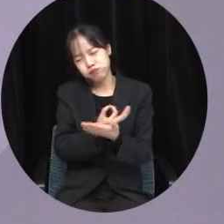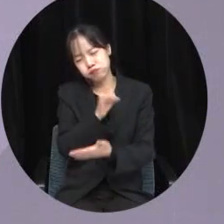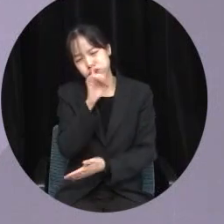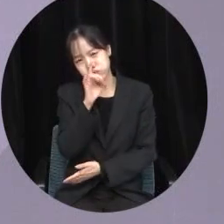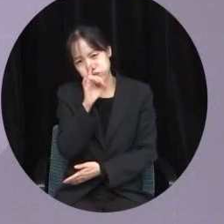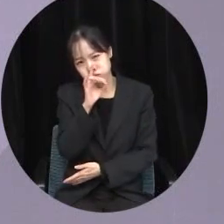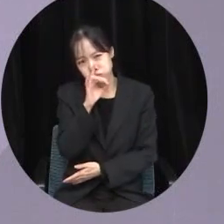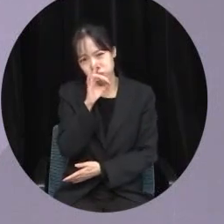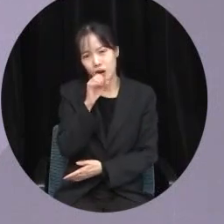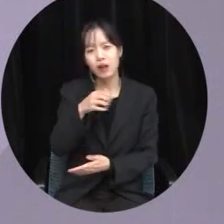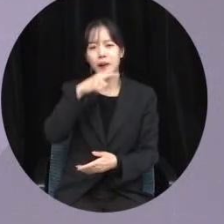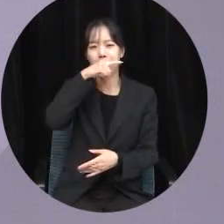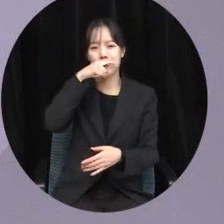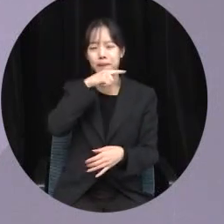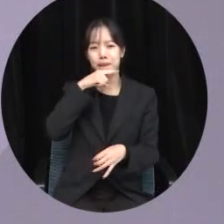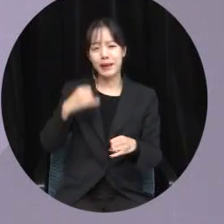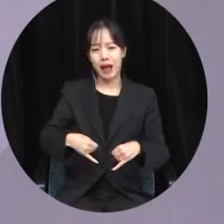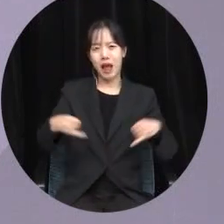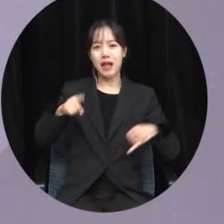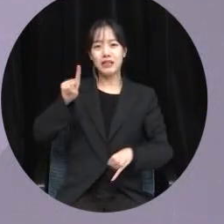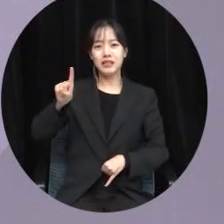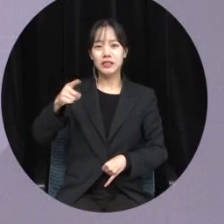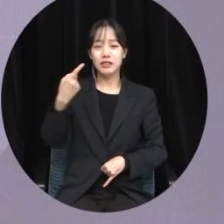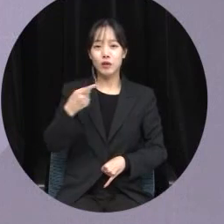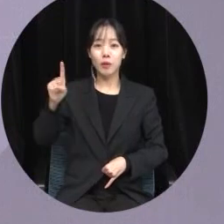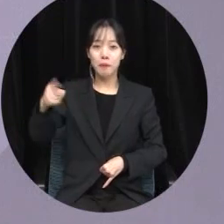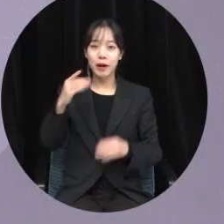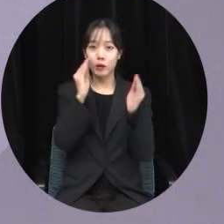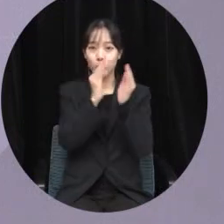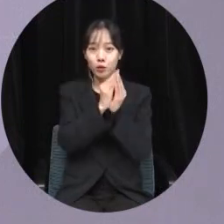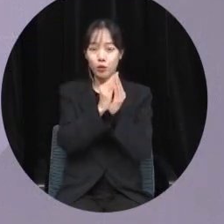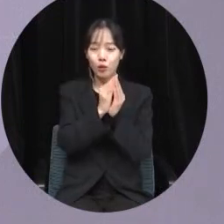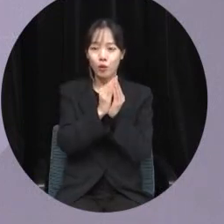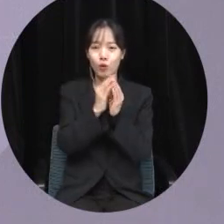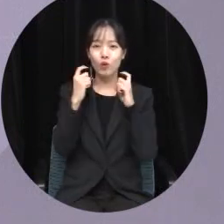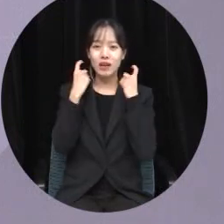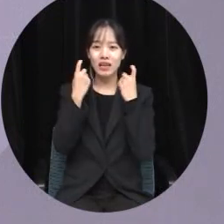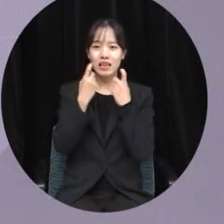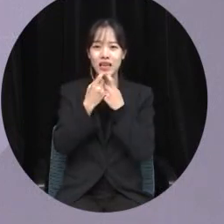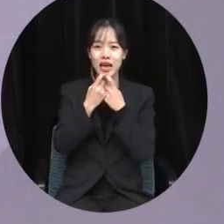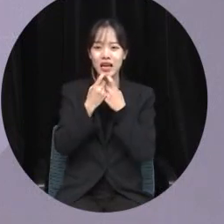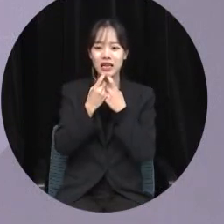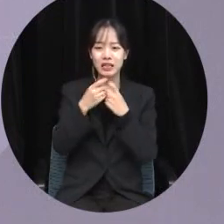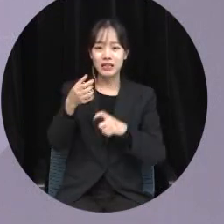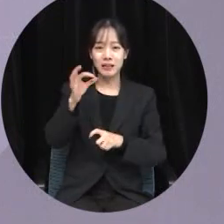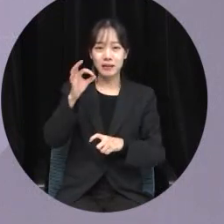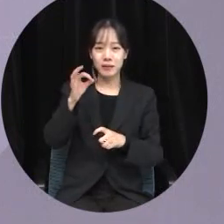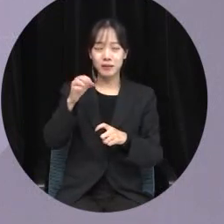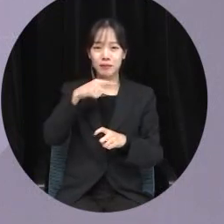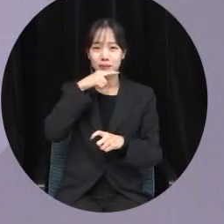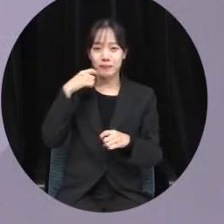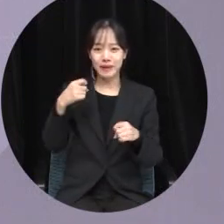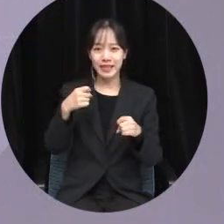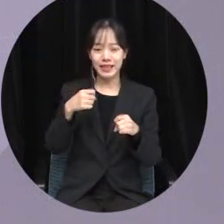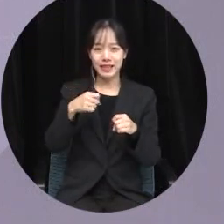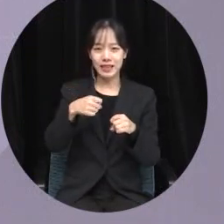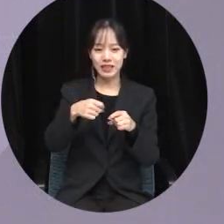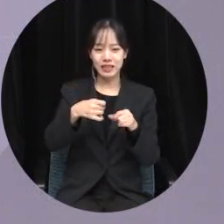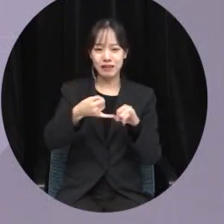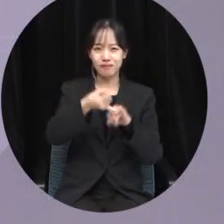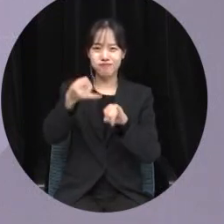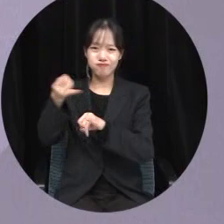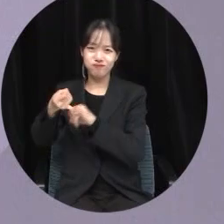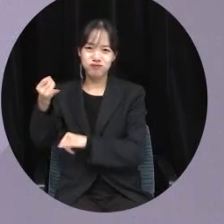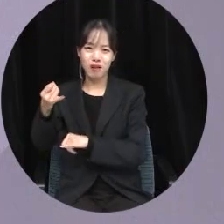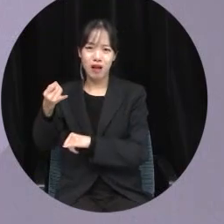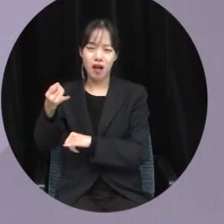원에 달하고 개인사업자 연체율은 2년 동안 3배에 치솟았습니다. 오지각했으면 코로나 때부터 못